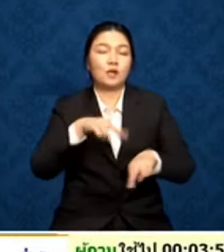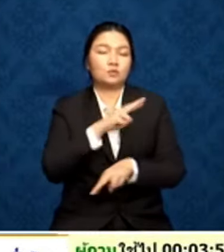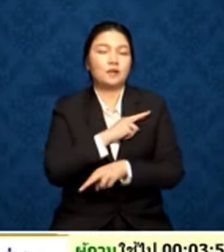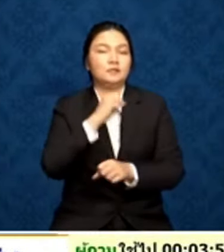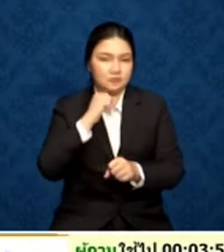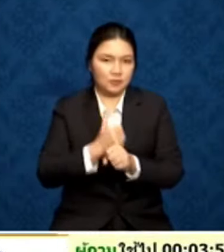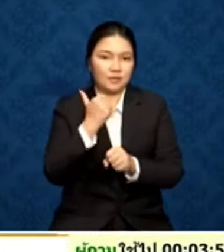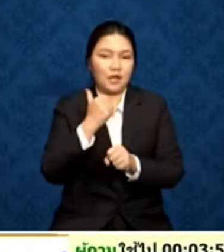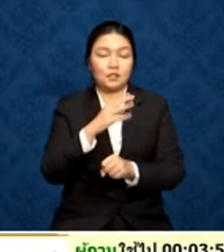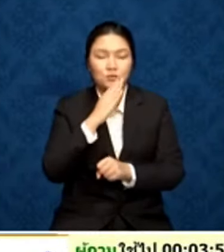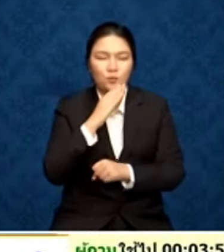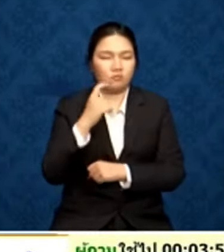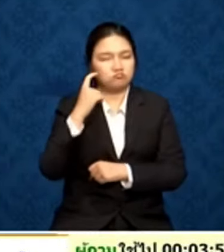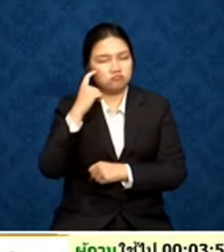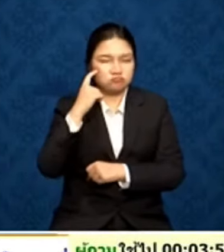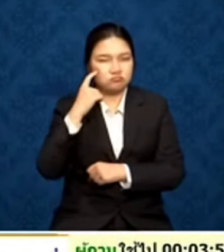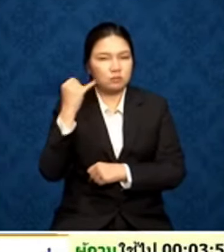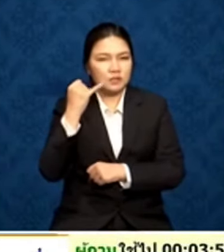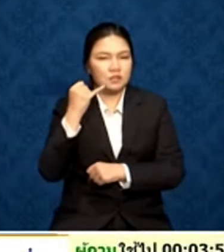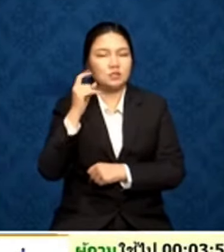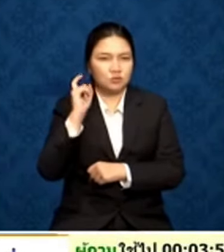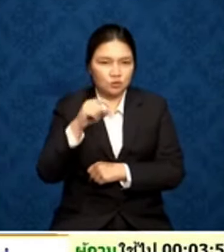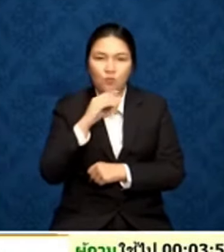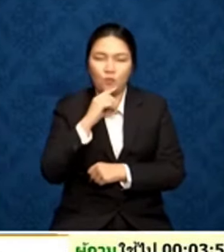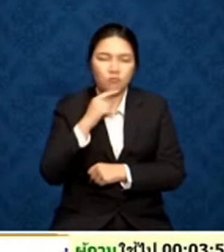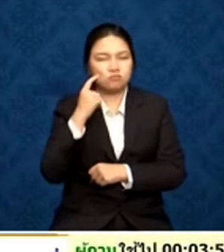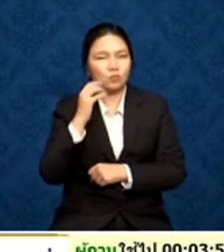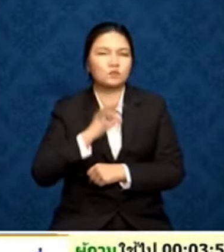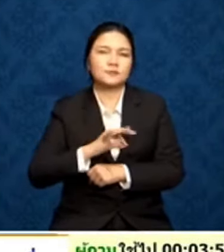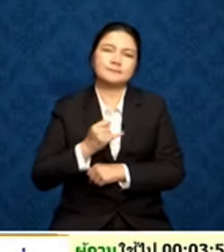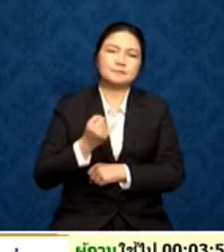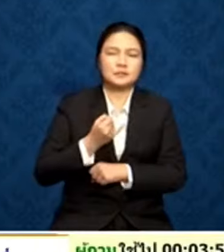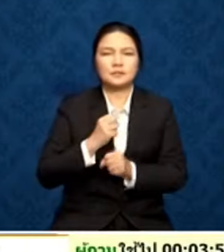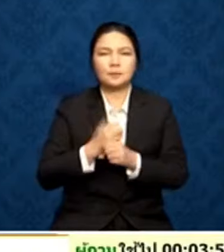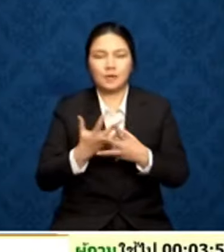ตามตนเองผ่านช่อง